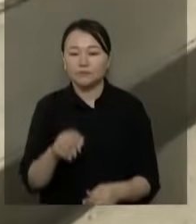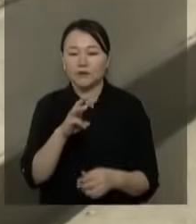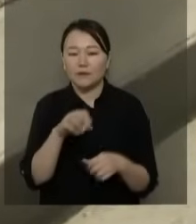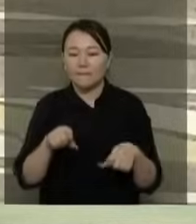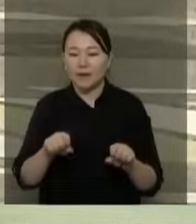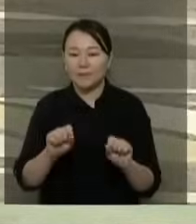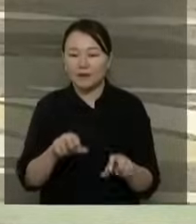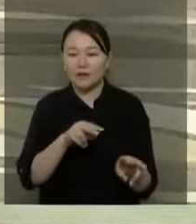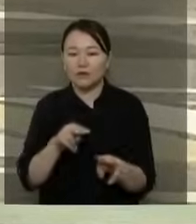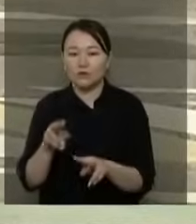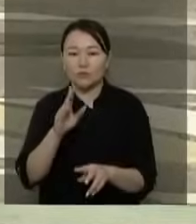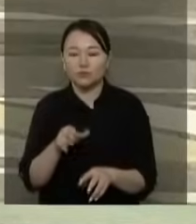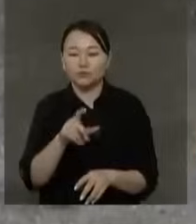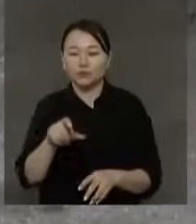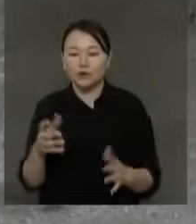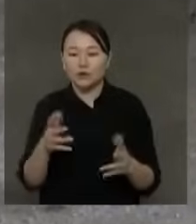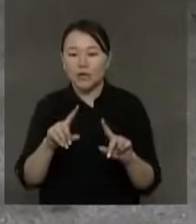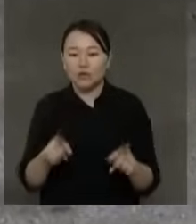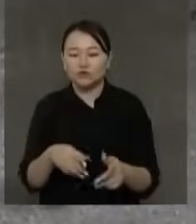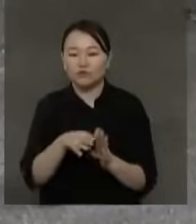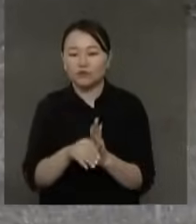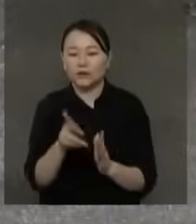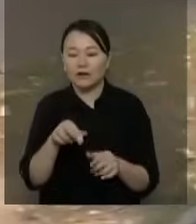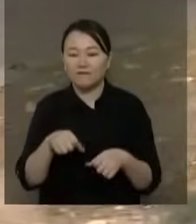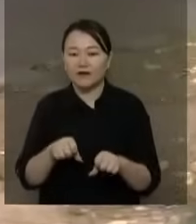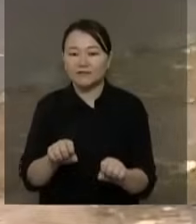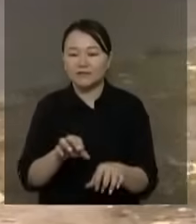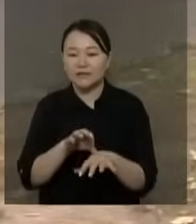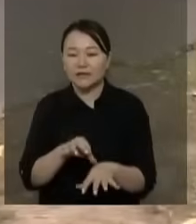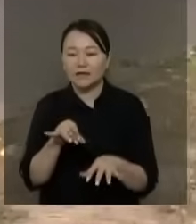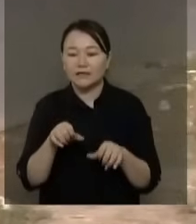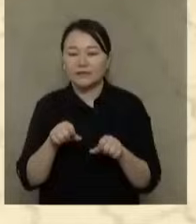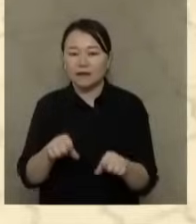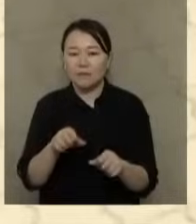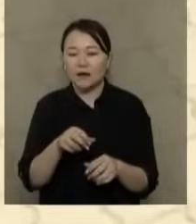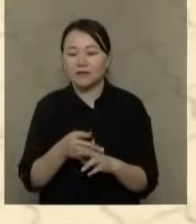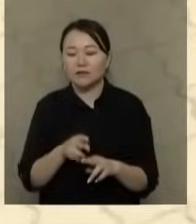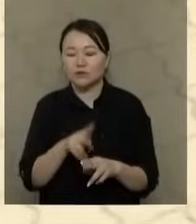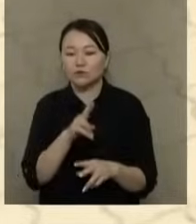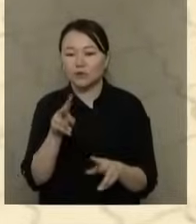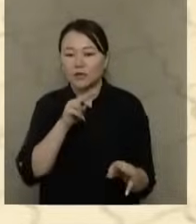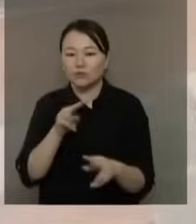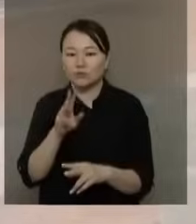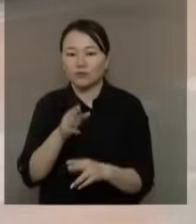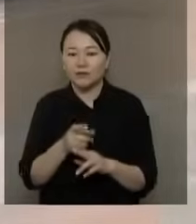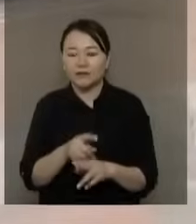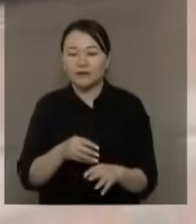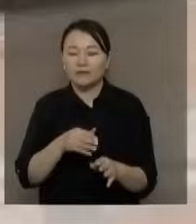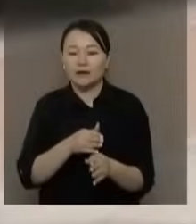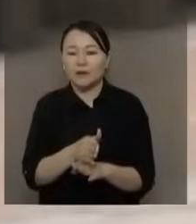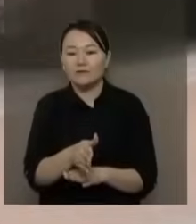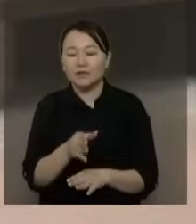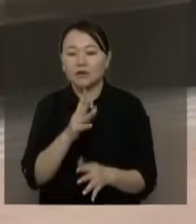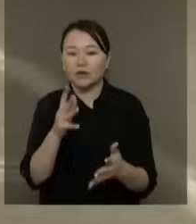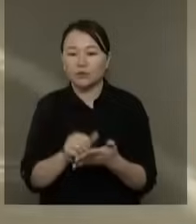Мопедистов под контроль. Какие ограничения ведут для водителей мопедов и самокатчиков? Под чьим контролем будет это направление? Какие